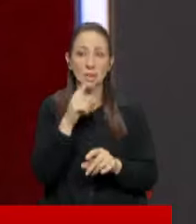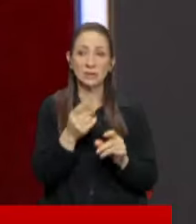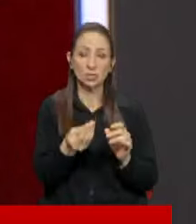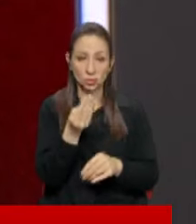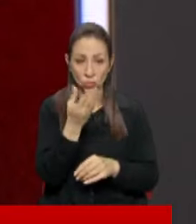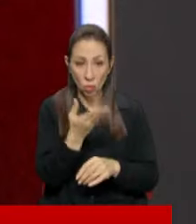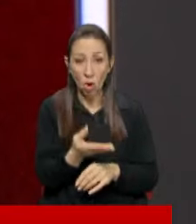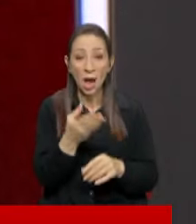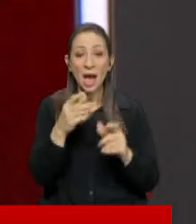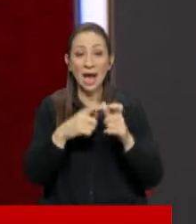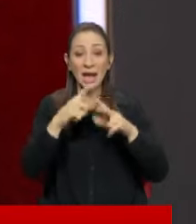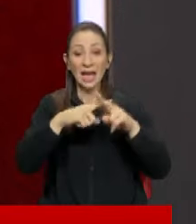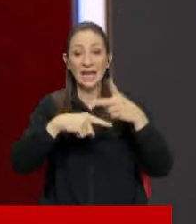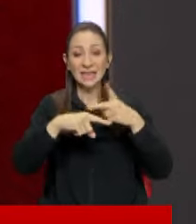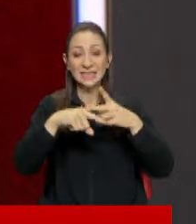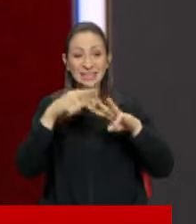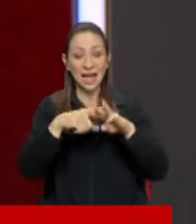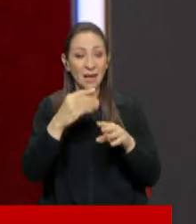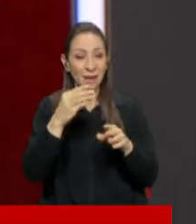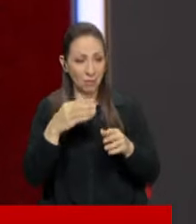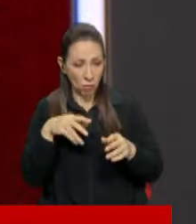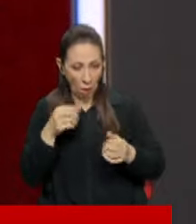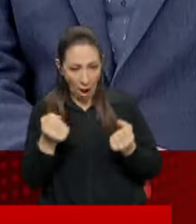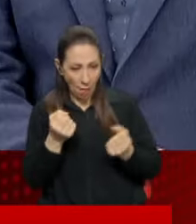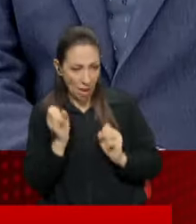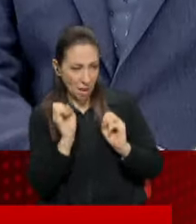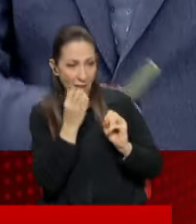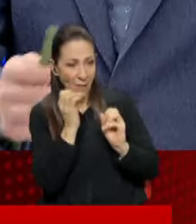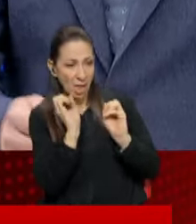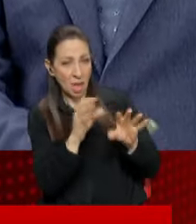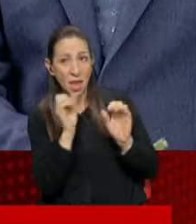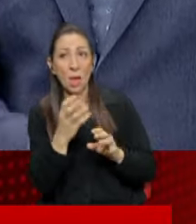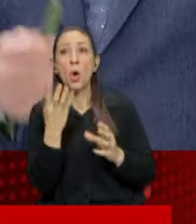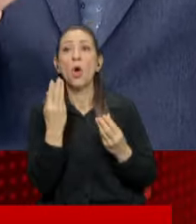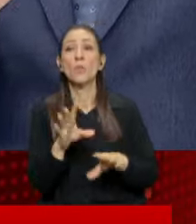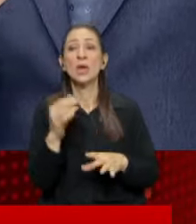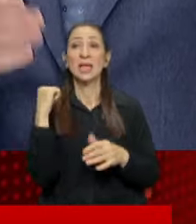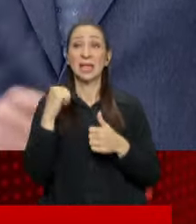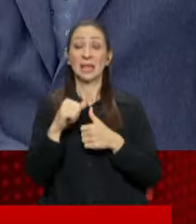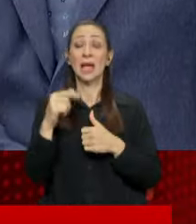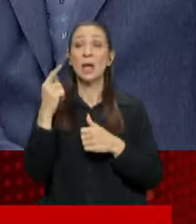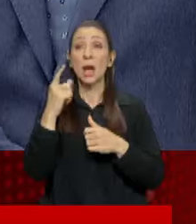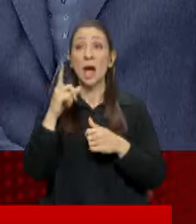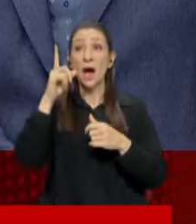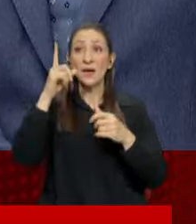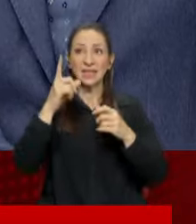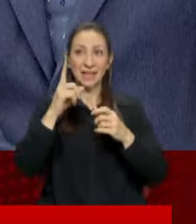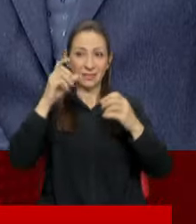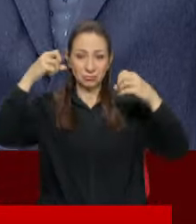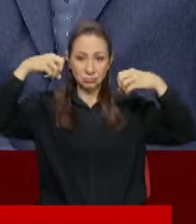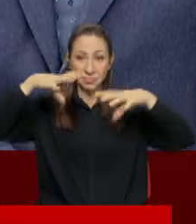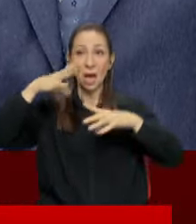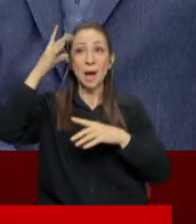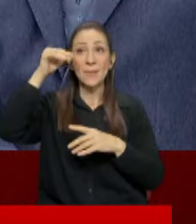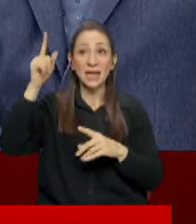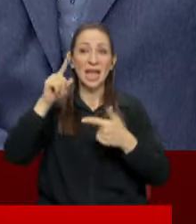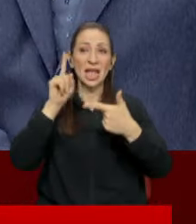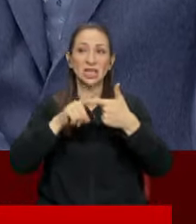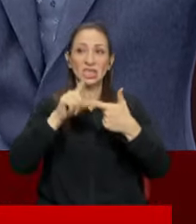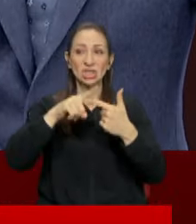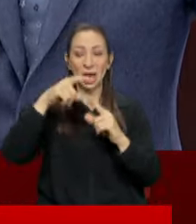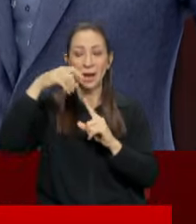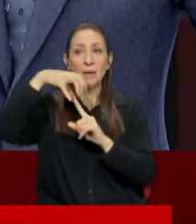karşıya. Gazze'ye karadan yardımlar ulaşamıyor. Bunu defaatle dile getirmiştik. Dün yine Gazze'ye havadan yardımlar gönderildi. Amerika Birleşik Devletleri ikinci